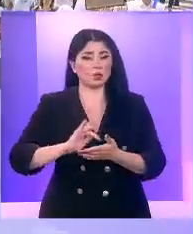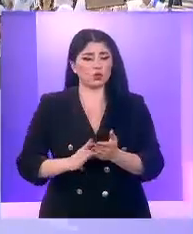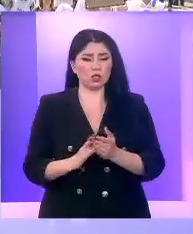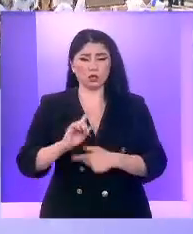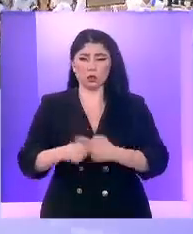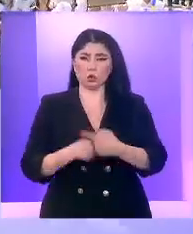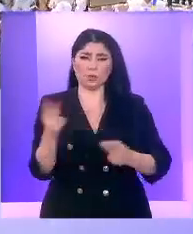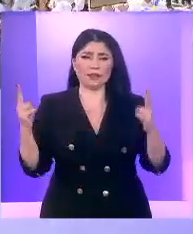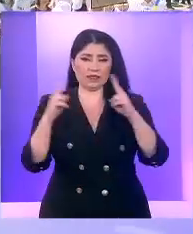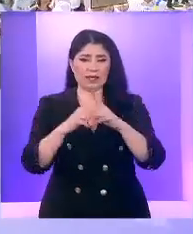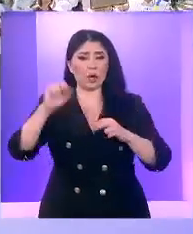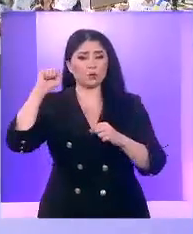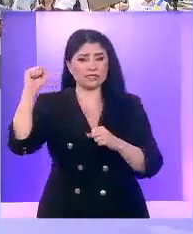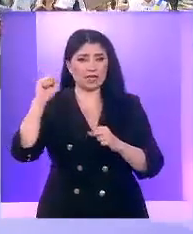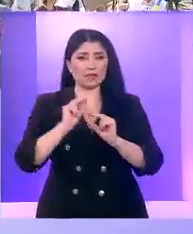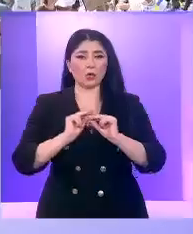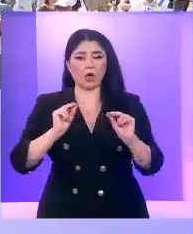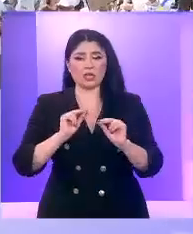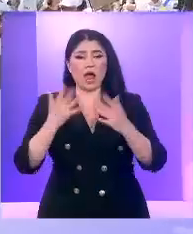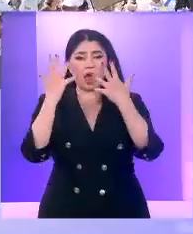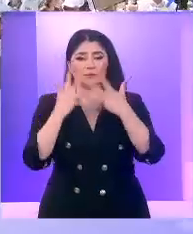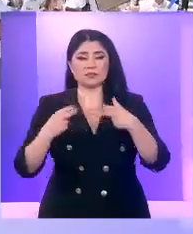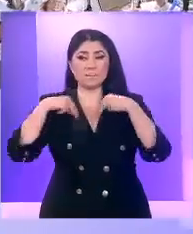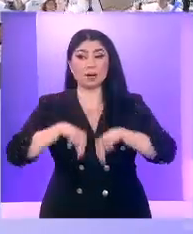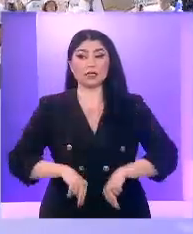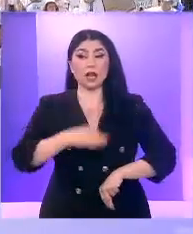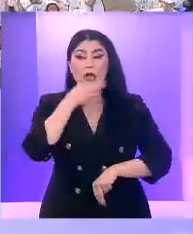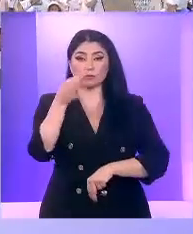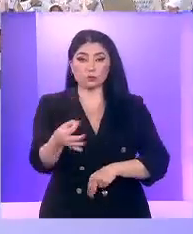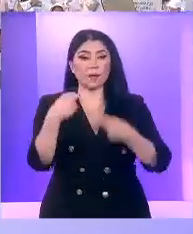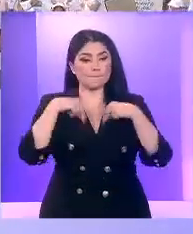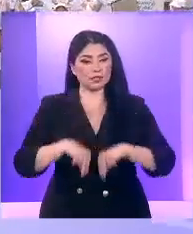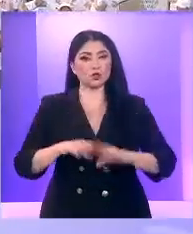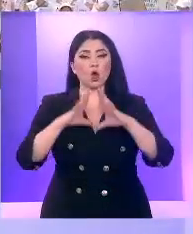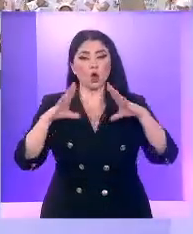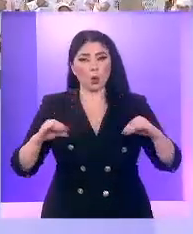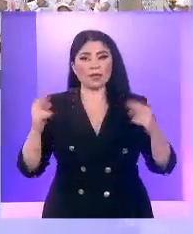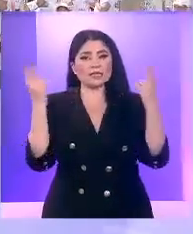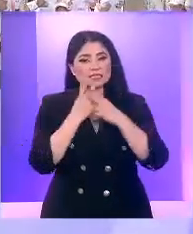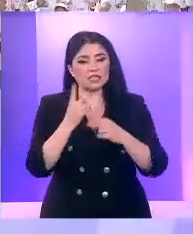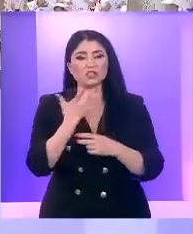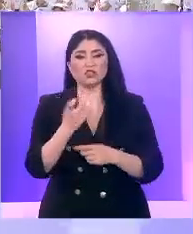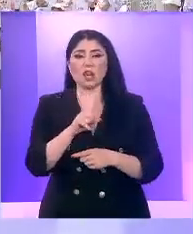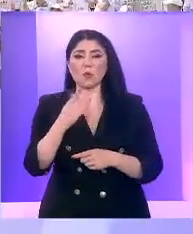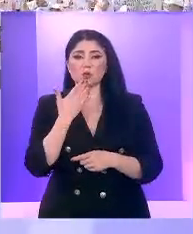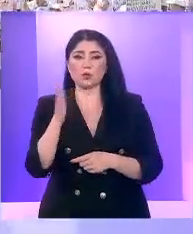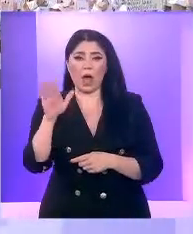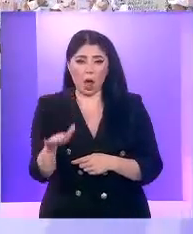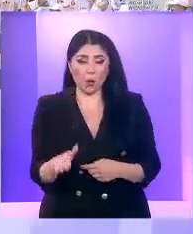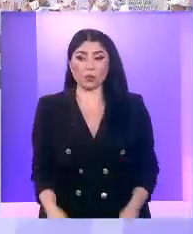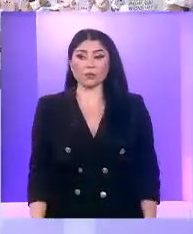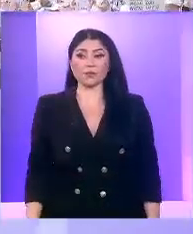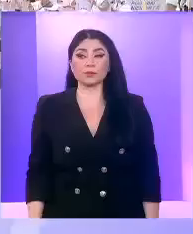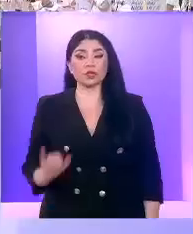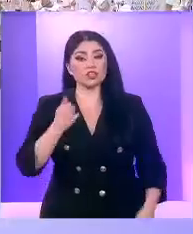această întâlnire cu sindicatele, administrația prezidențială a transmis că președintele Klaus Iohannis le înțelege nemulțumirile și că